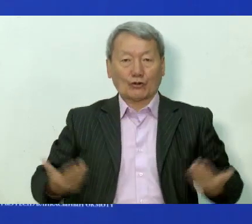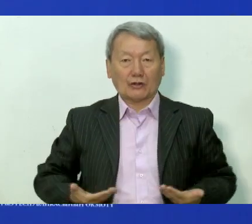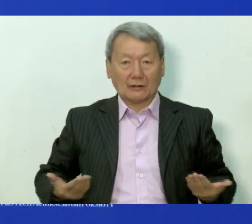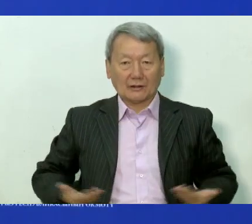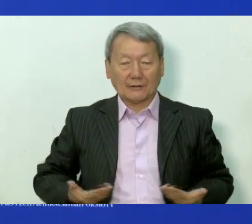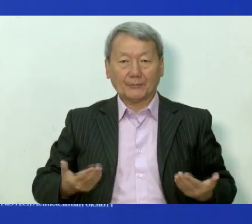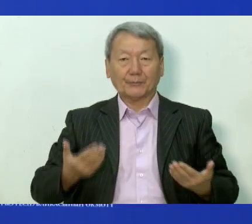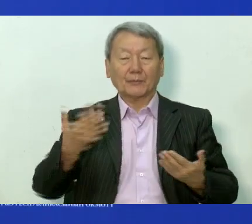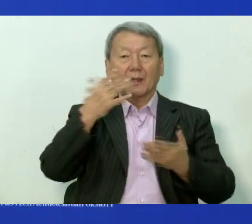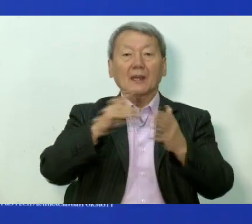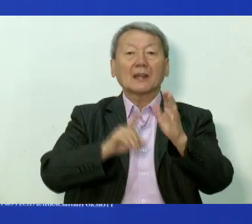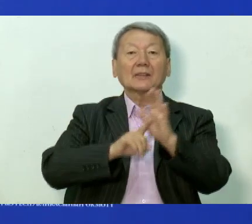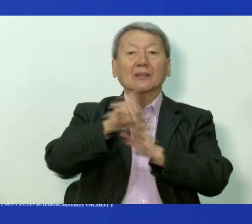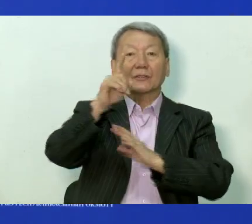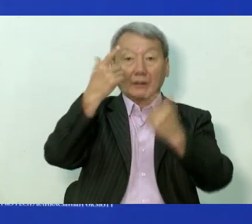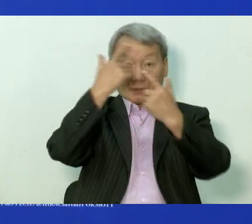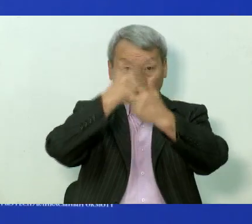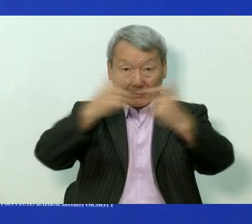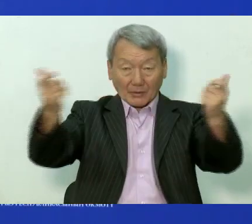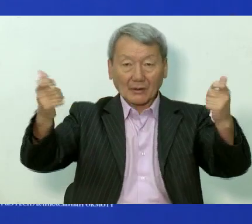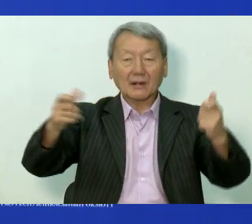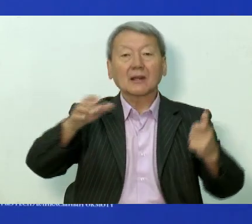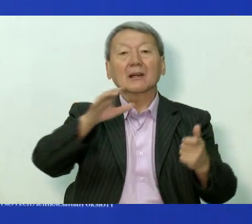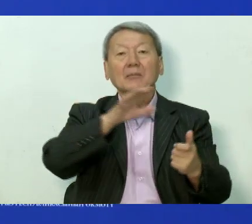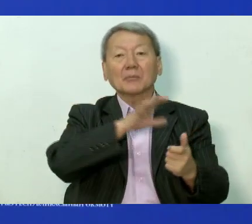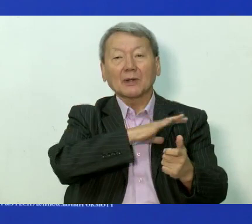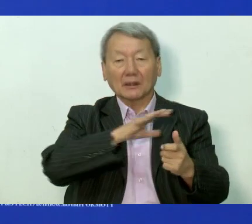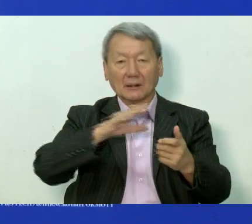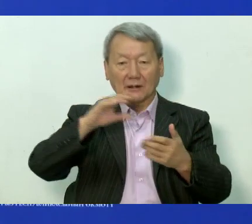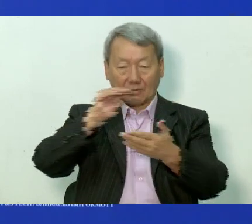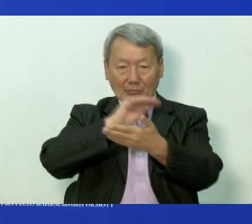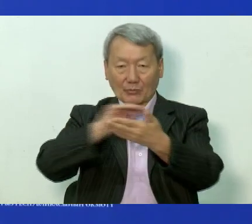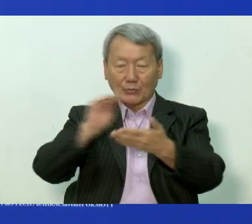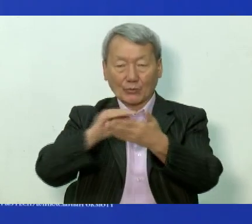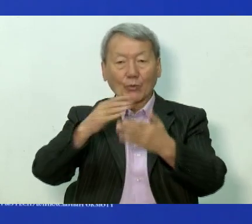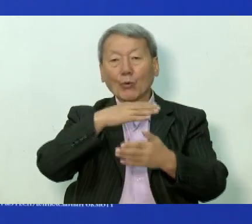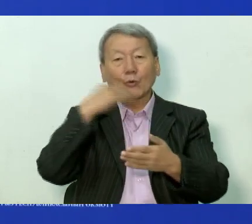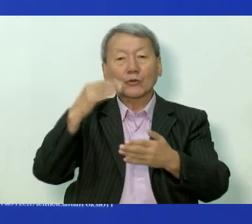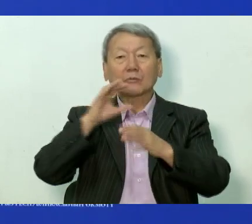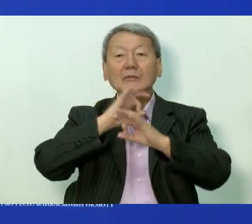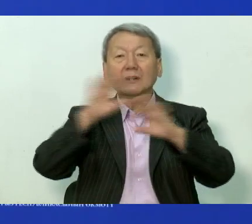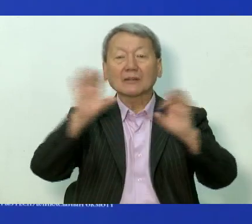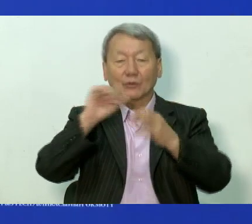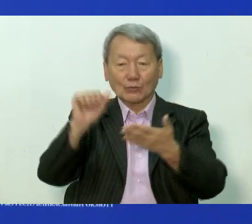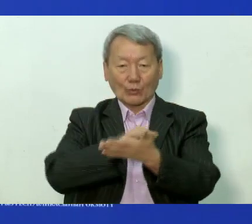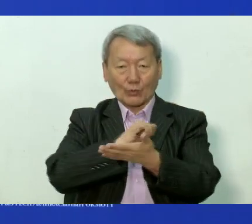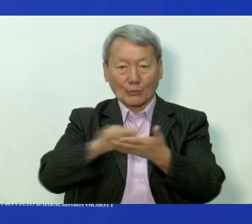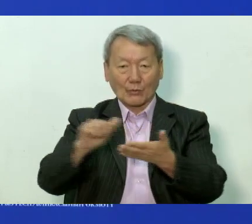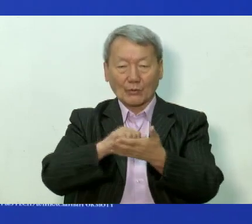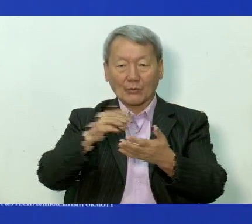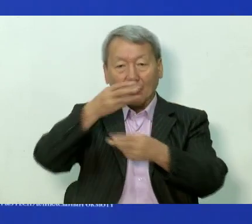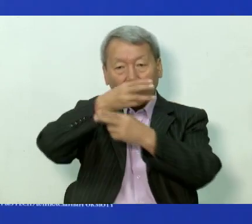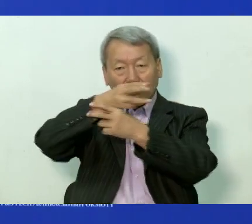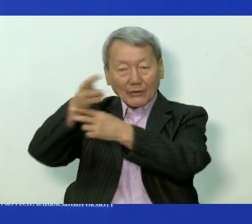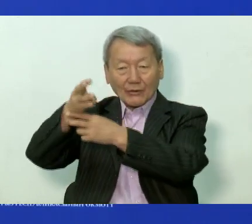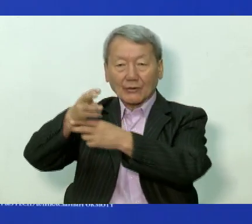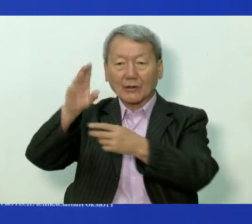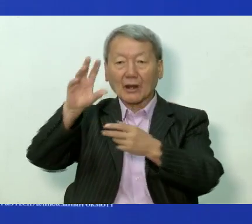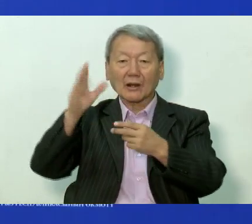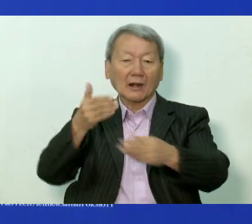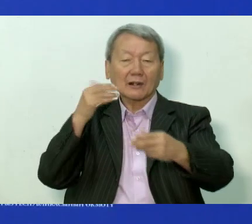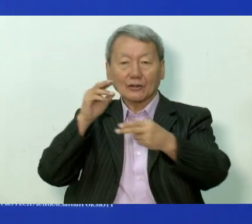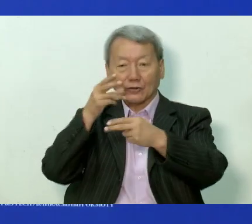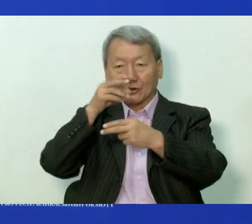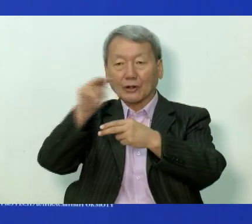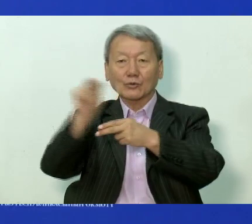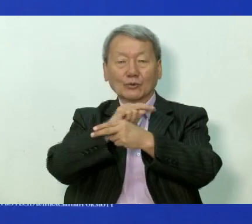С начала объявления пандемии было разработано очень много информационных материалов, видеороликов по профилактике